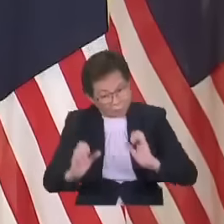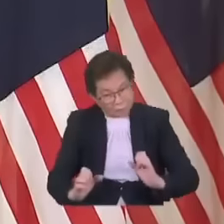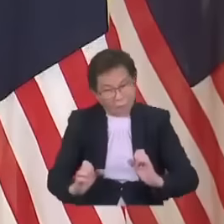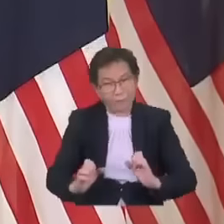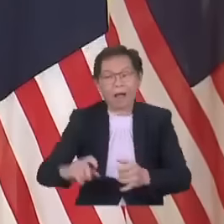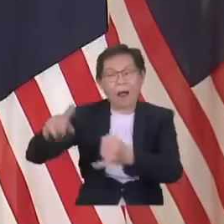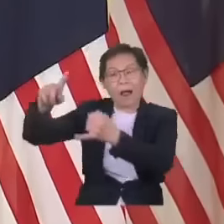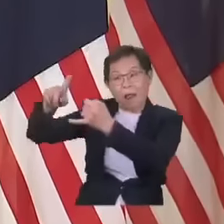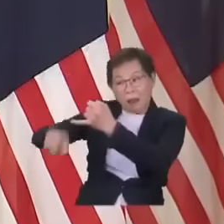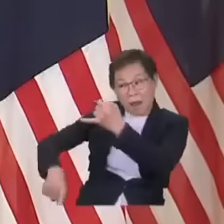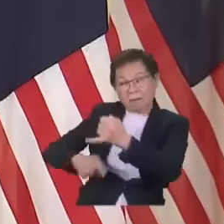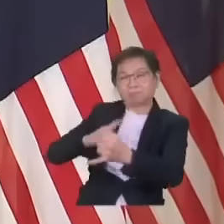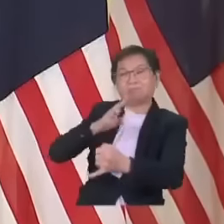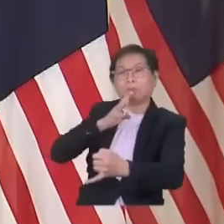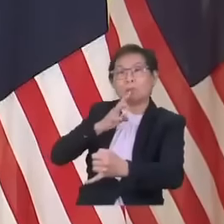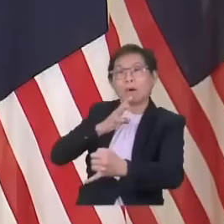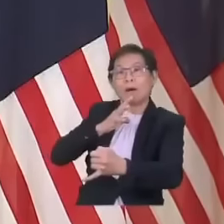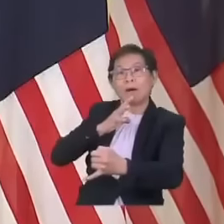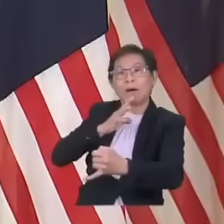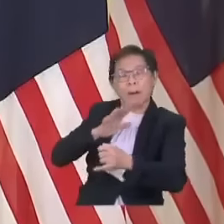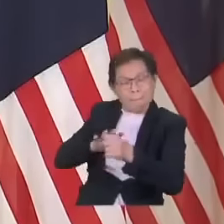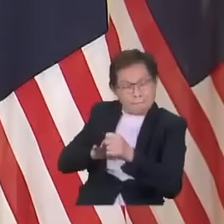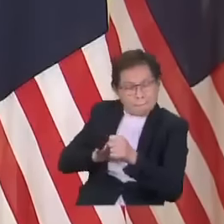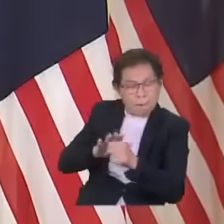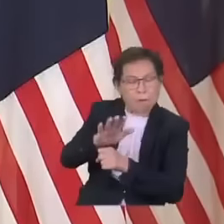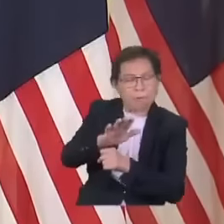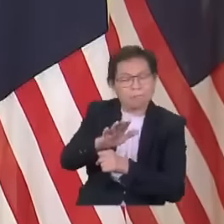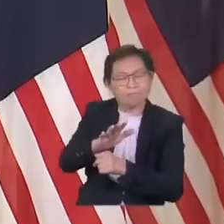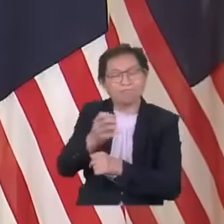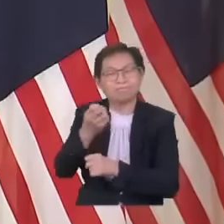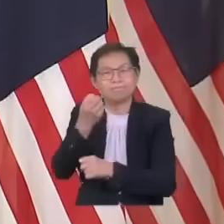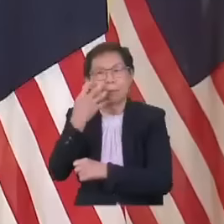Akhir kata dengan penuh